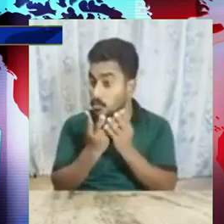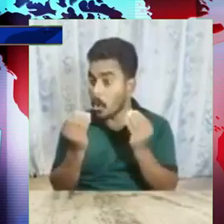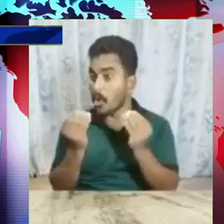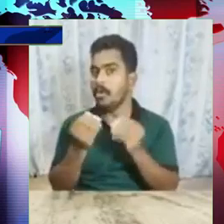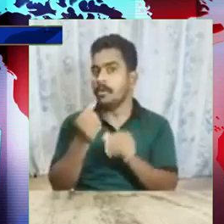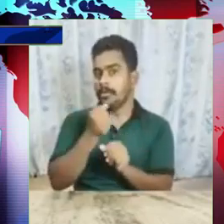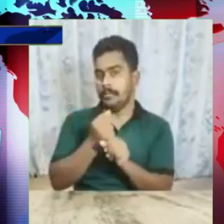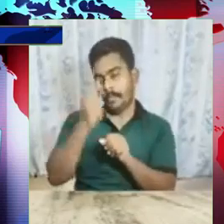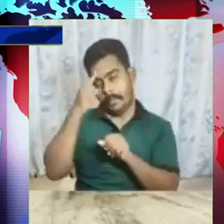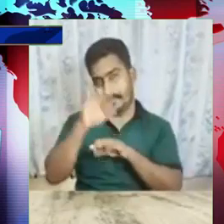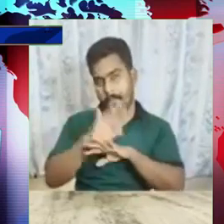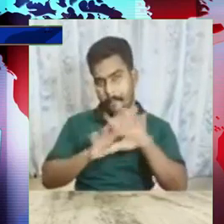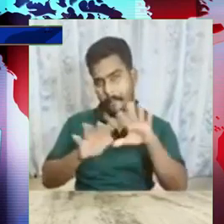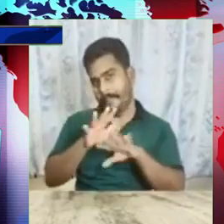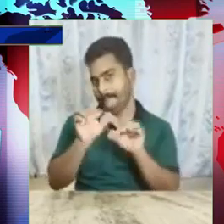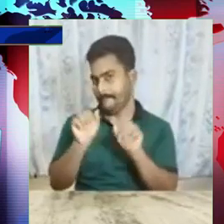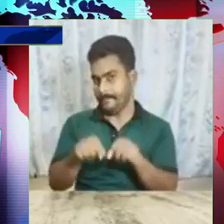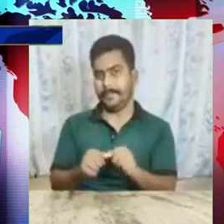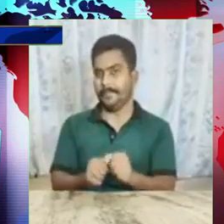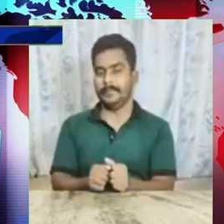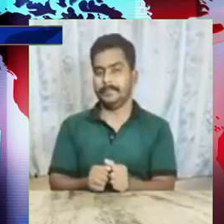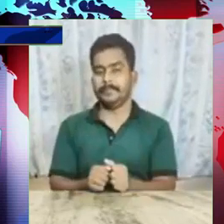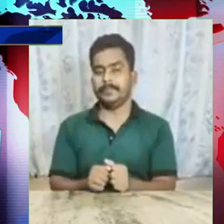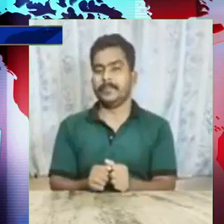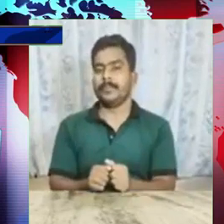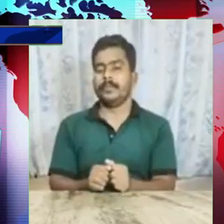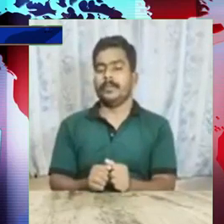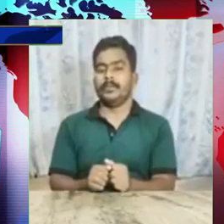ട്രെയിൻ ഏർപ്പെടുത്തുന്നതിനുള്ള ശ്രമം തുടരുകയാണ്.